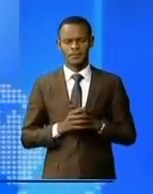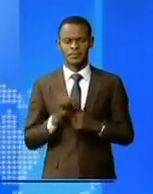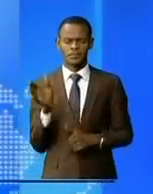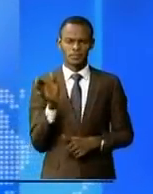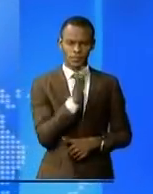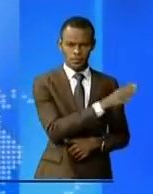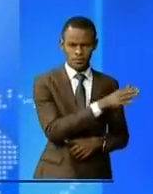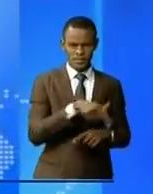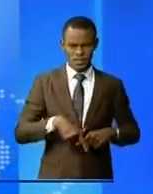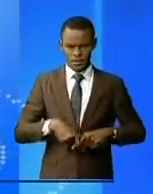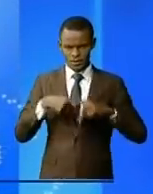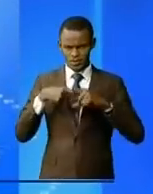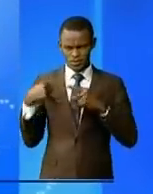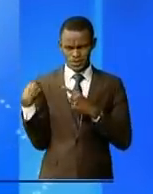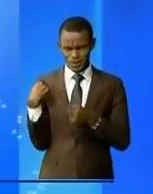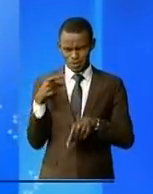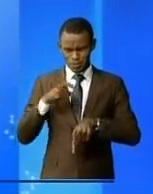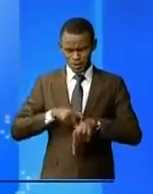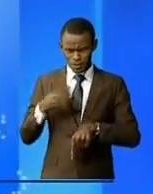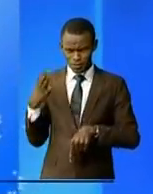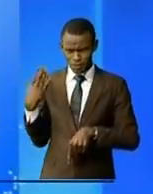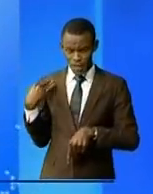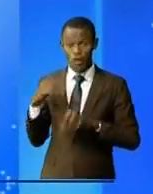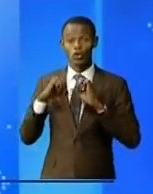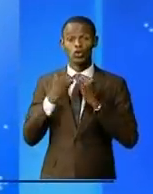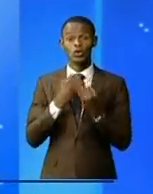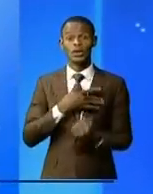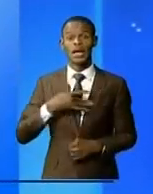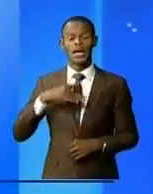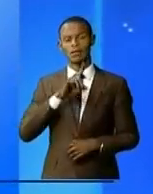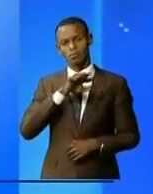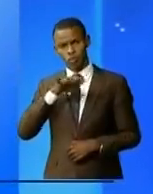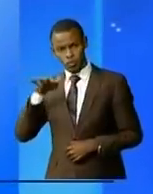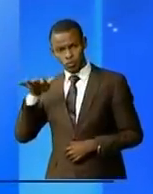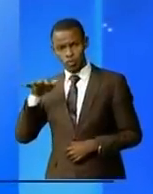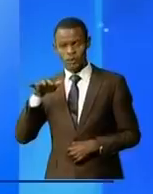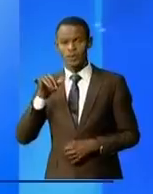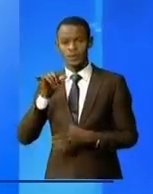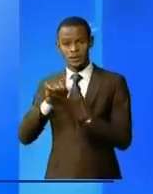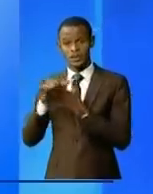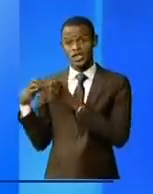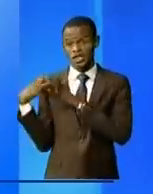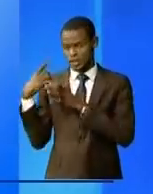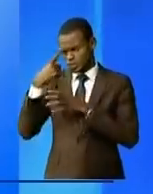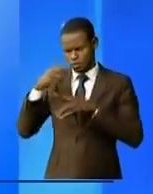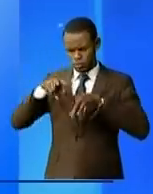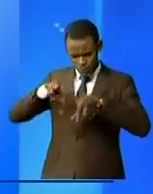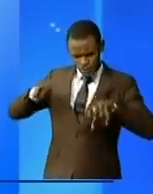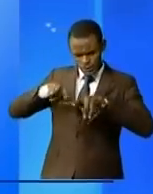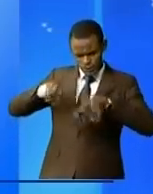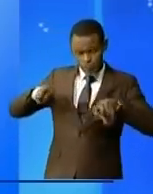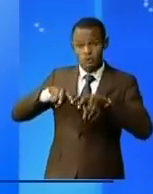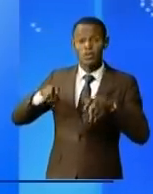Suspendue il y a un temps, la société Xangjiang qui s'occupe de recherche des exploitations minières dans le territoire de